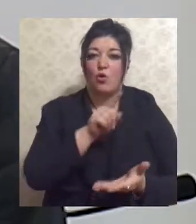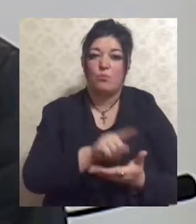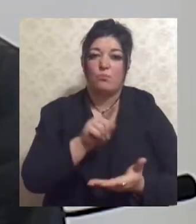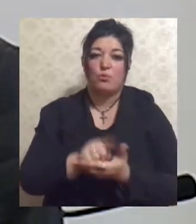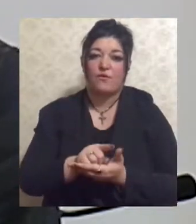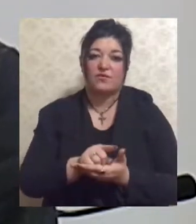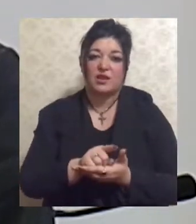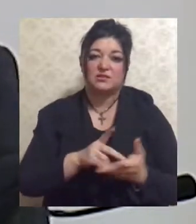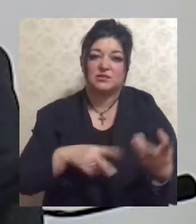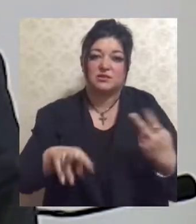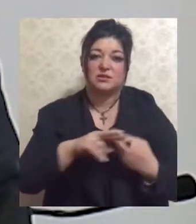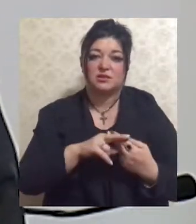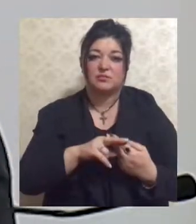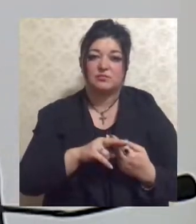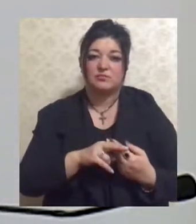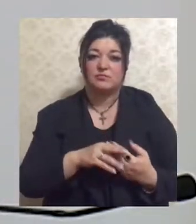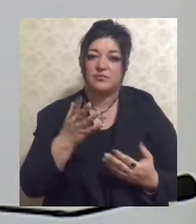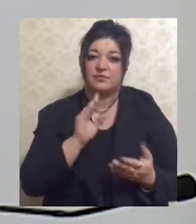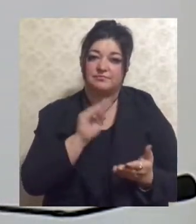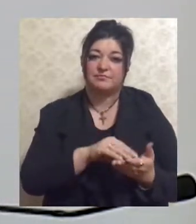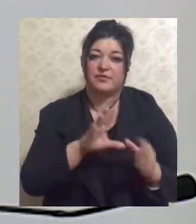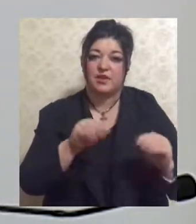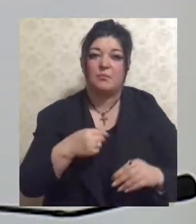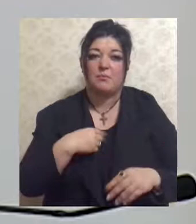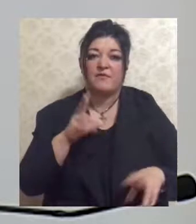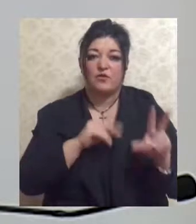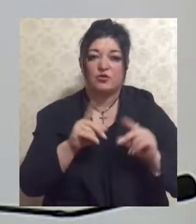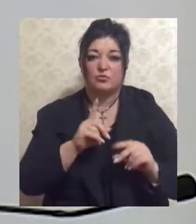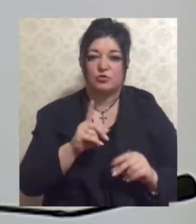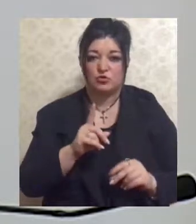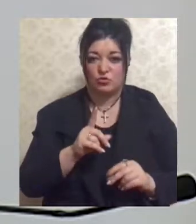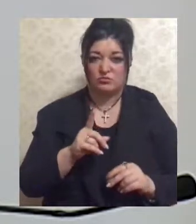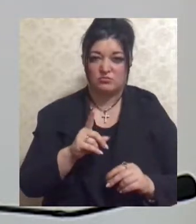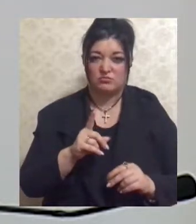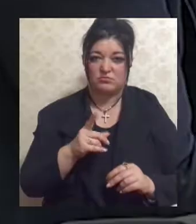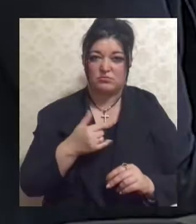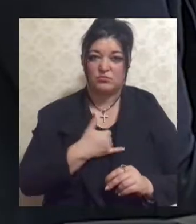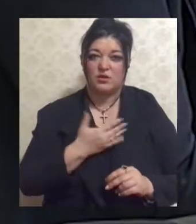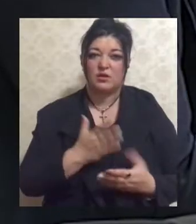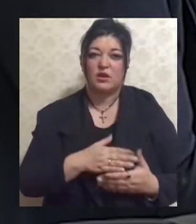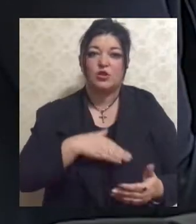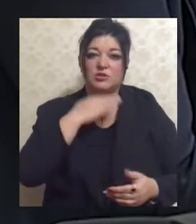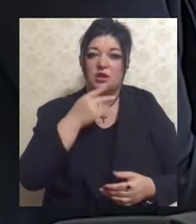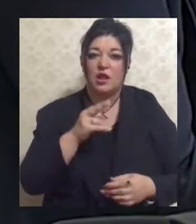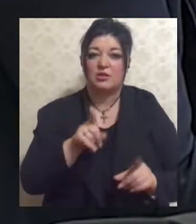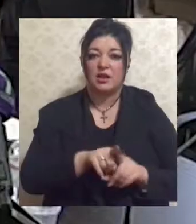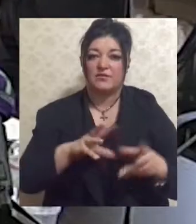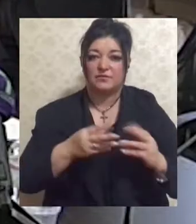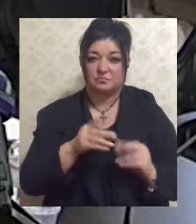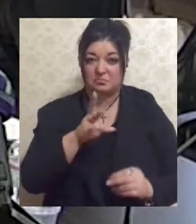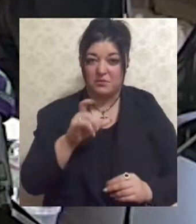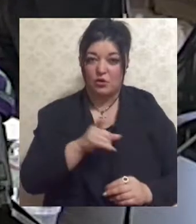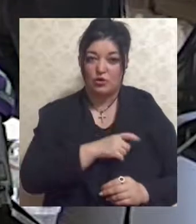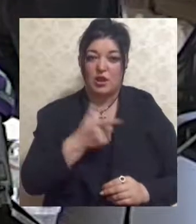такі особи повинні бути зазначені в декларації. Ми вважаємо, що наших доказів достатньо для таких висновків. Мер Одеси Геннадій